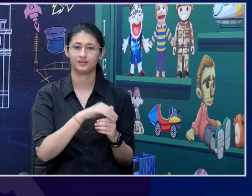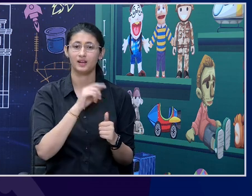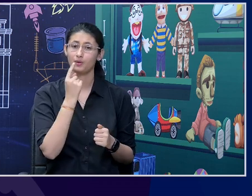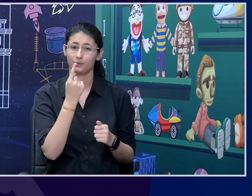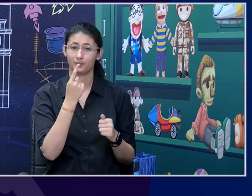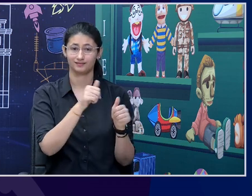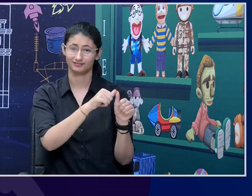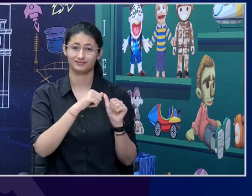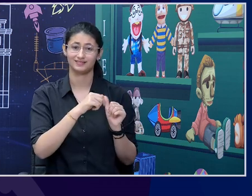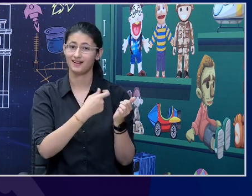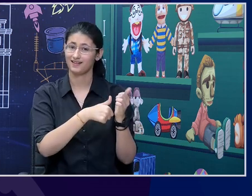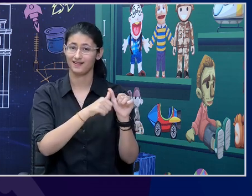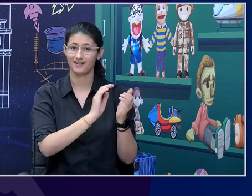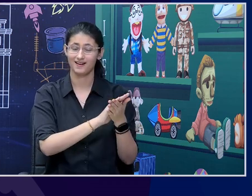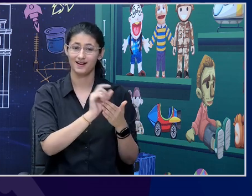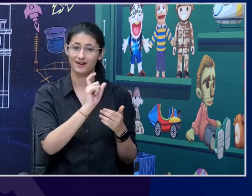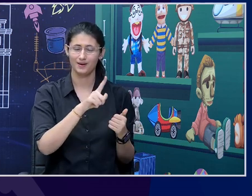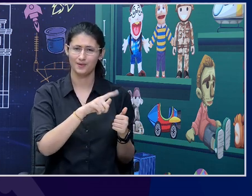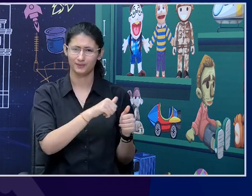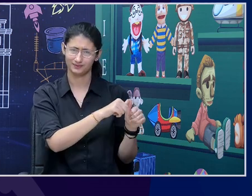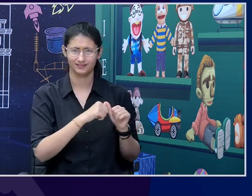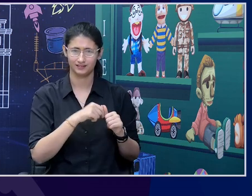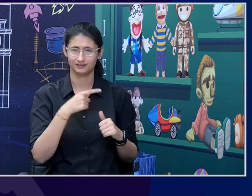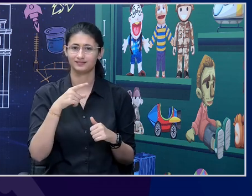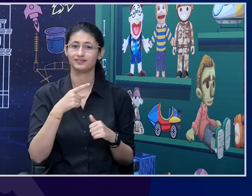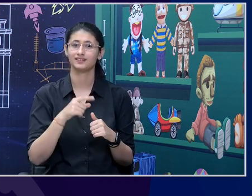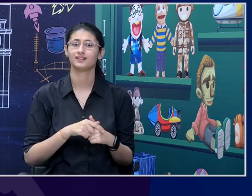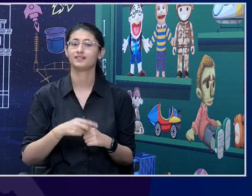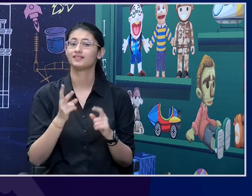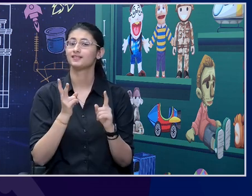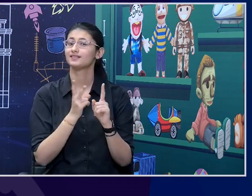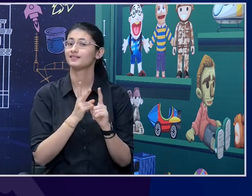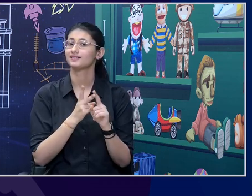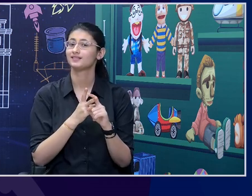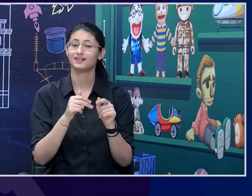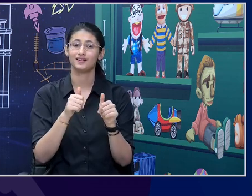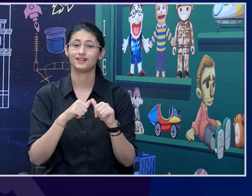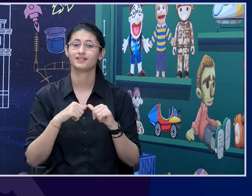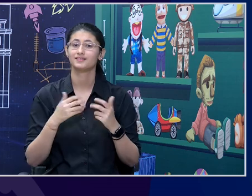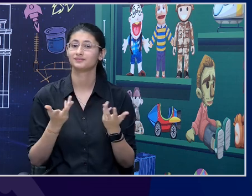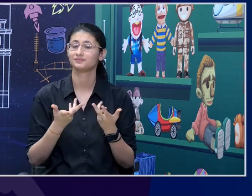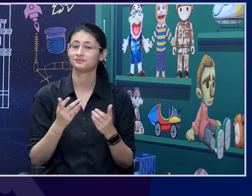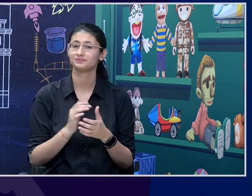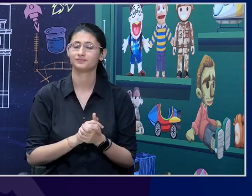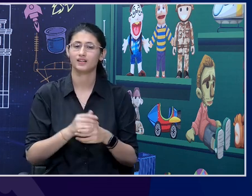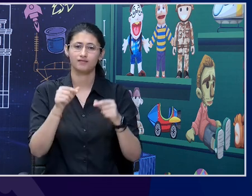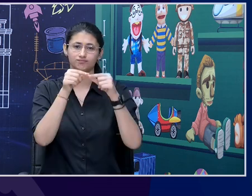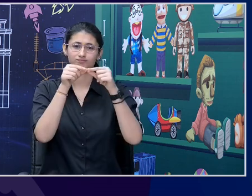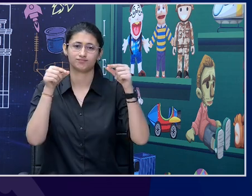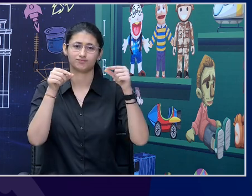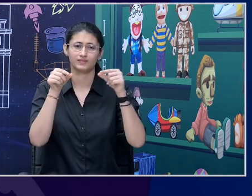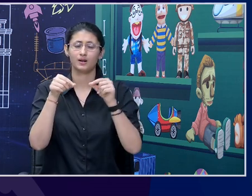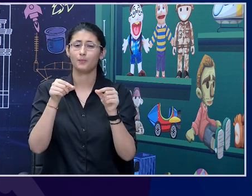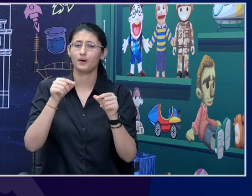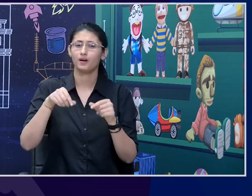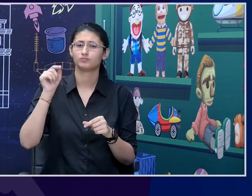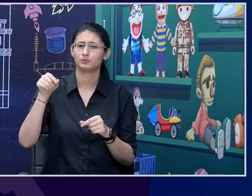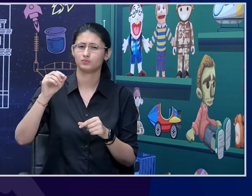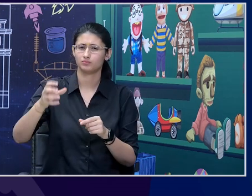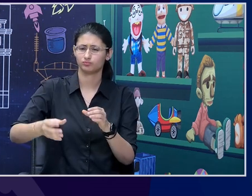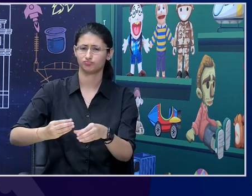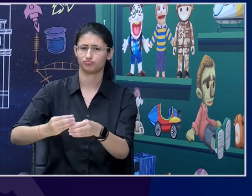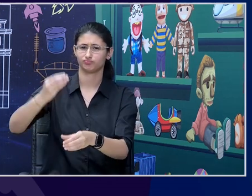चिड़िया या बैडमिंटन दूसरा जवाब यही प्रश्न में है दिल्ली डंडा इसके अलावा बच्चे मैंने स्कूल में